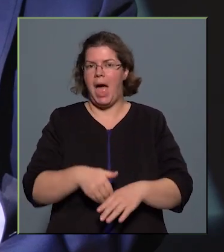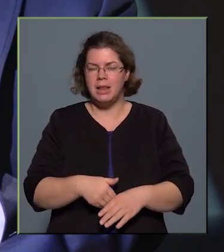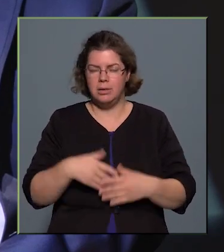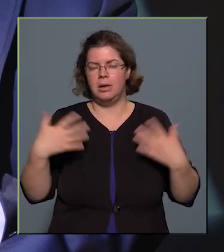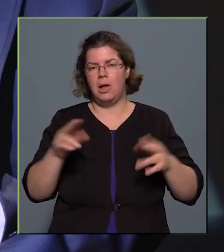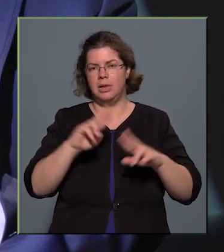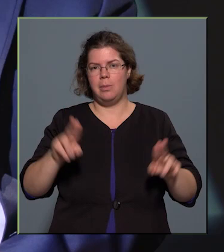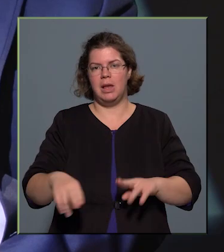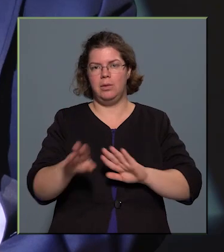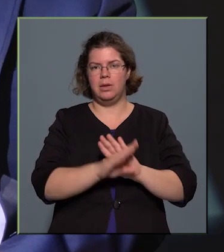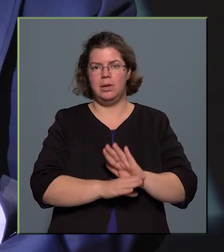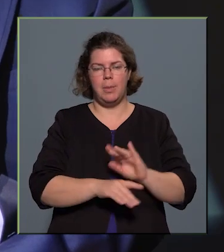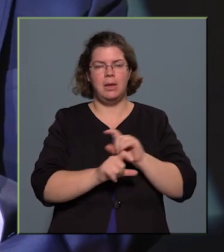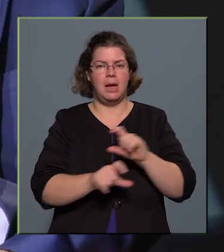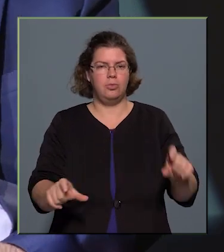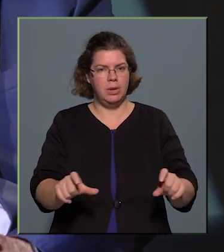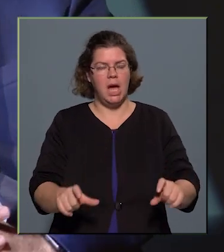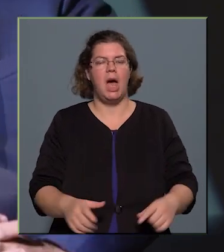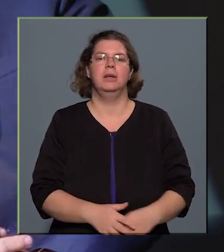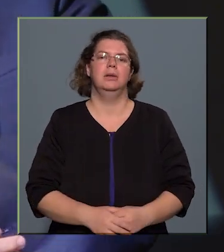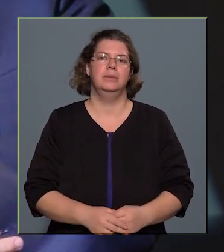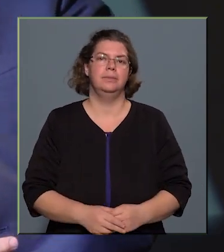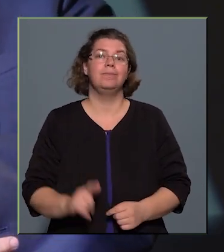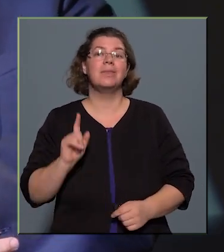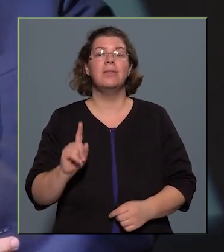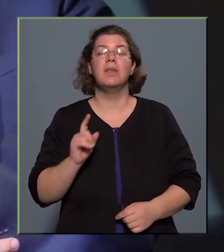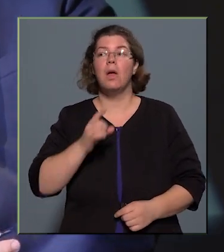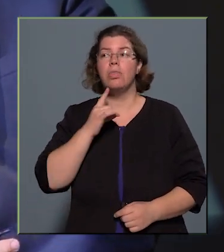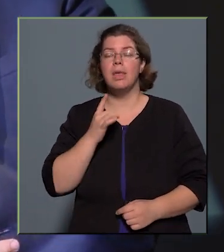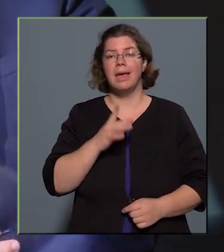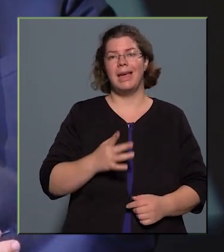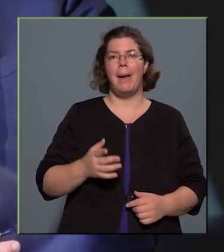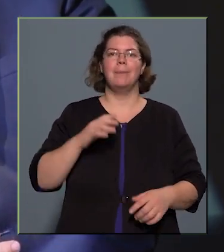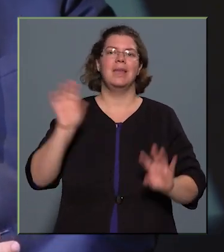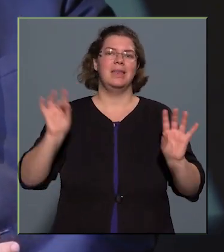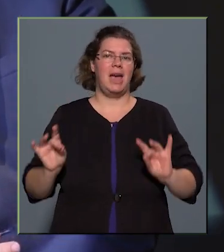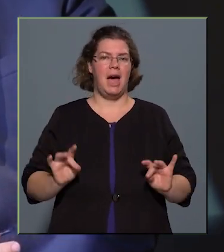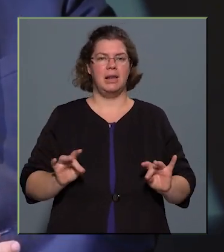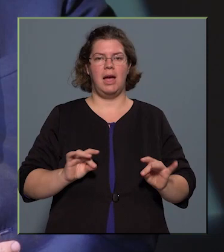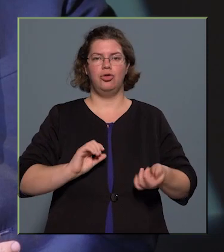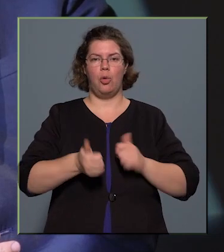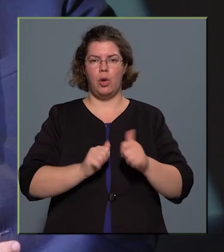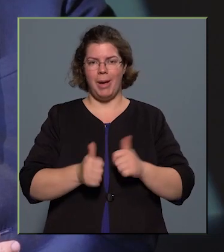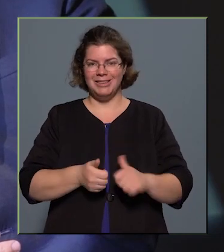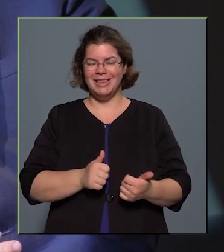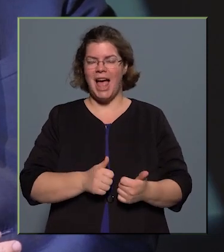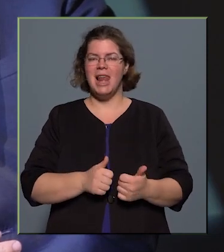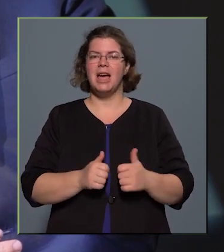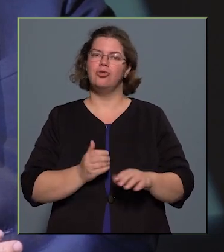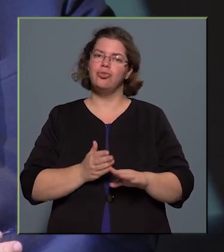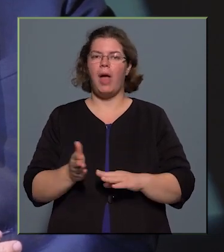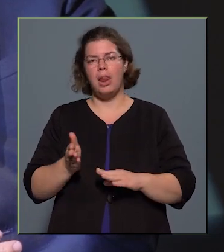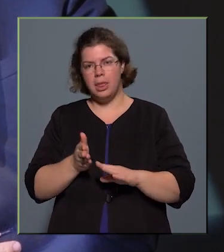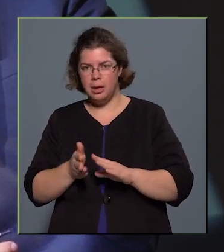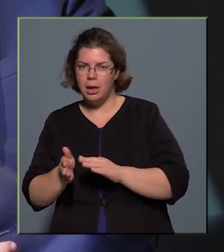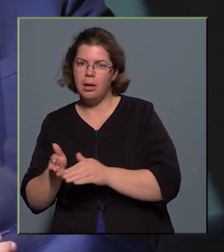nemzetközi szabályzás miatt, viszont inkább gyártásautomatizálás felé